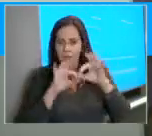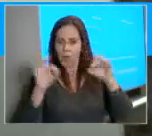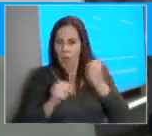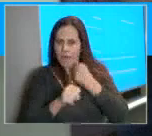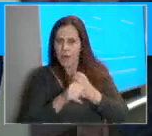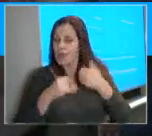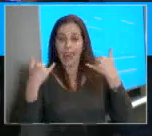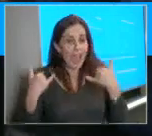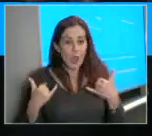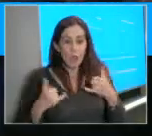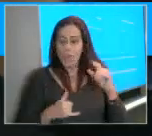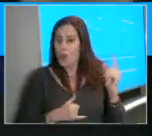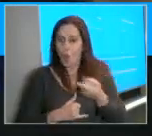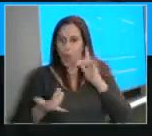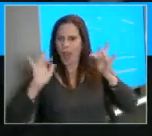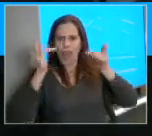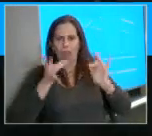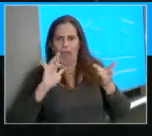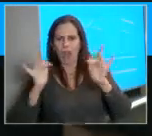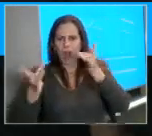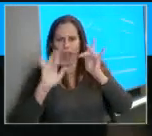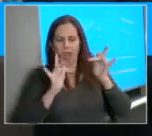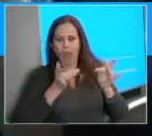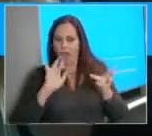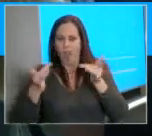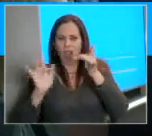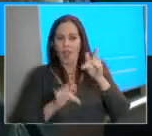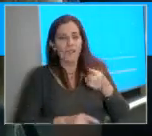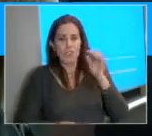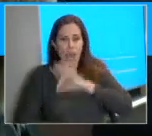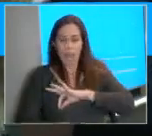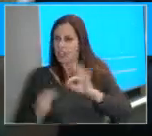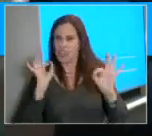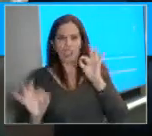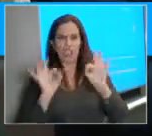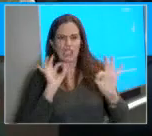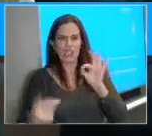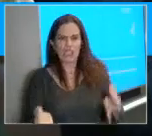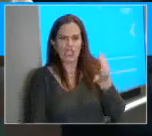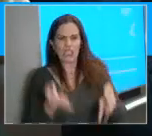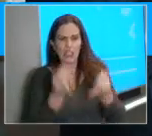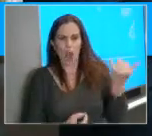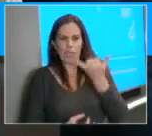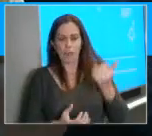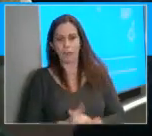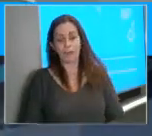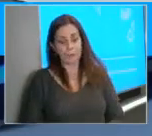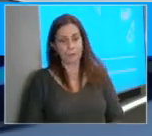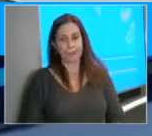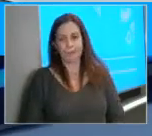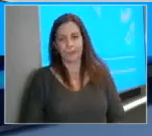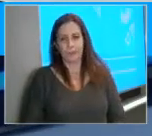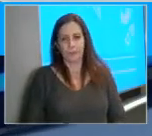קדימה. היום כולם נגד כולם. יושב בן אדם ומבהיר אש כל היום אחד נגד השני. לצערי נגמר לנו הזמן, אבל תודה שדיברת איתנו